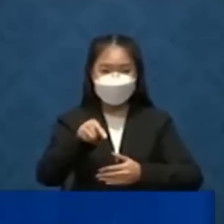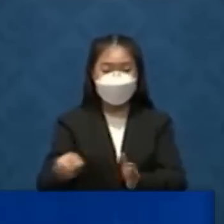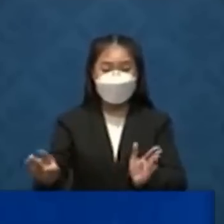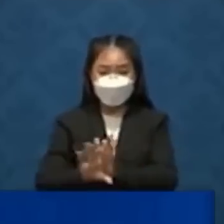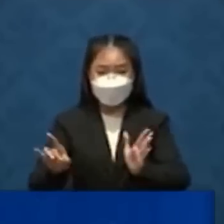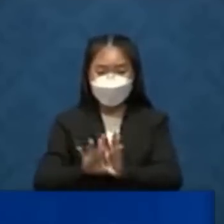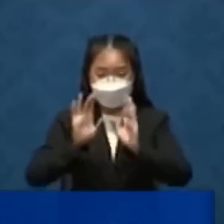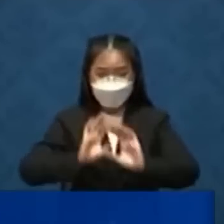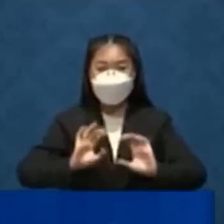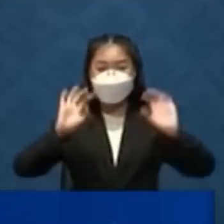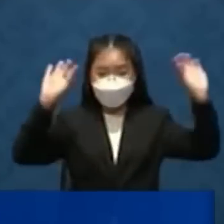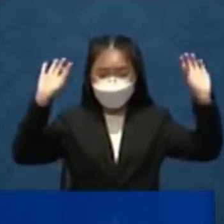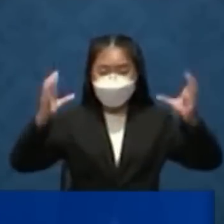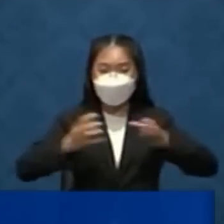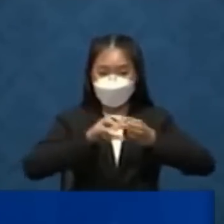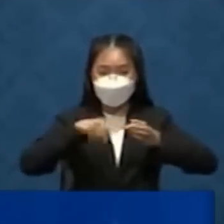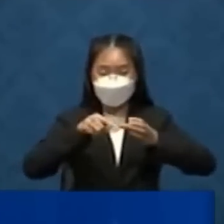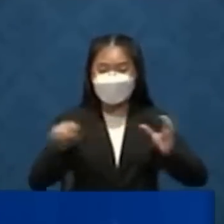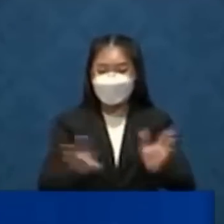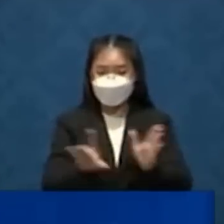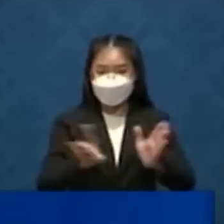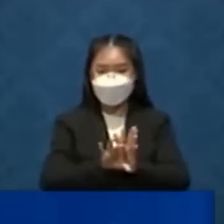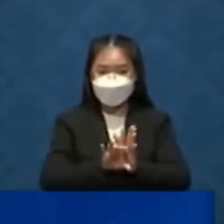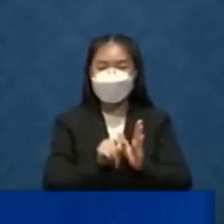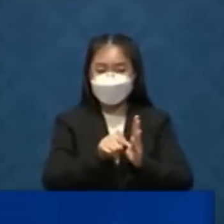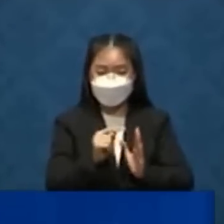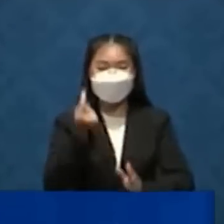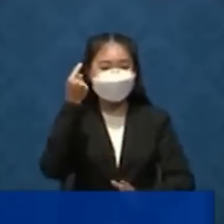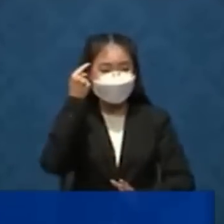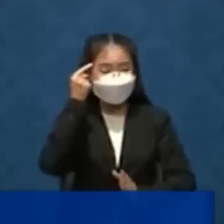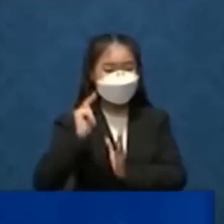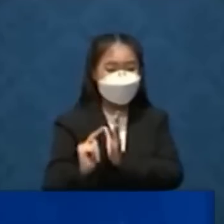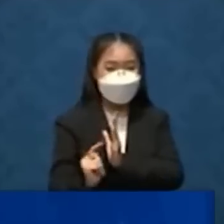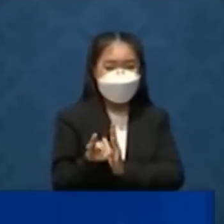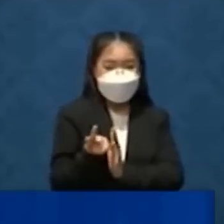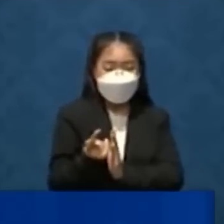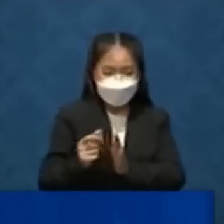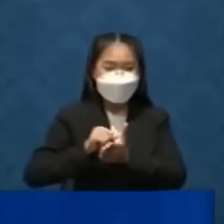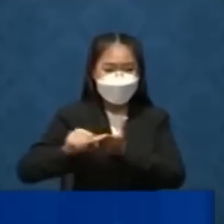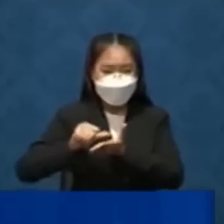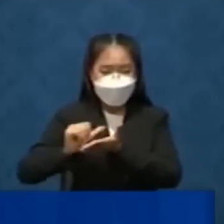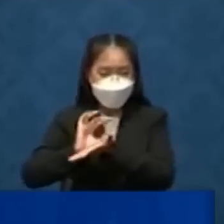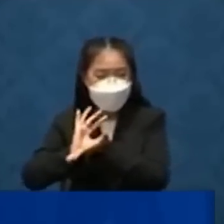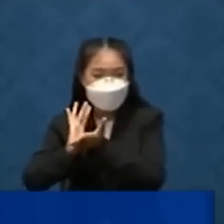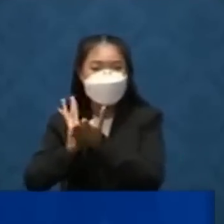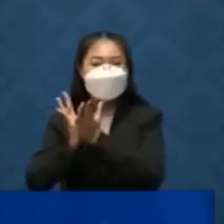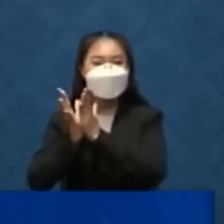ของรัฐสภาชุดนี้สามารถที่จะเป็นจุดเริ่มต้นของทศวรรษที่รุ่งโรจน์ของทศ